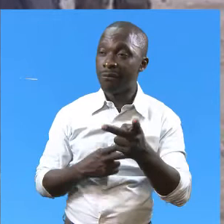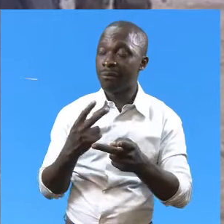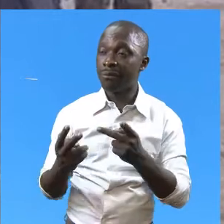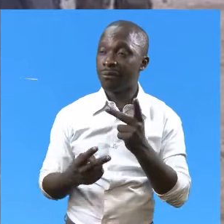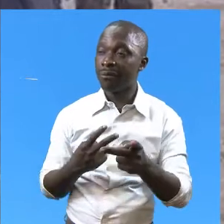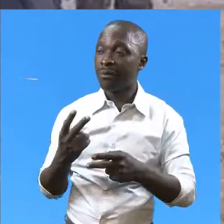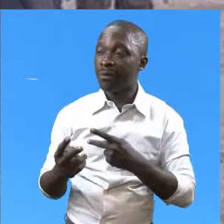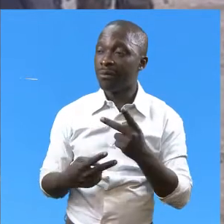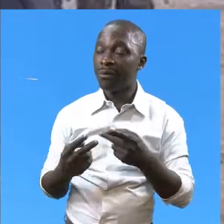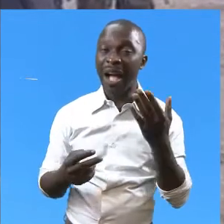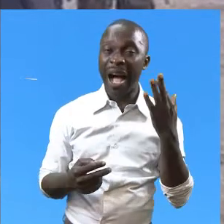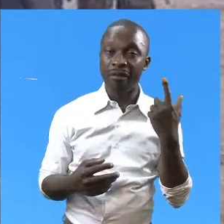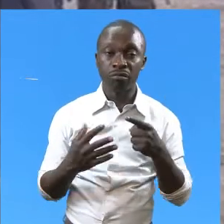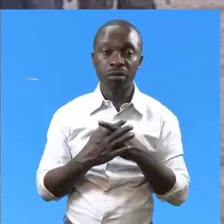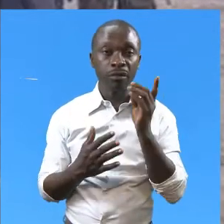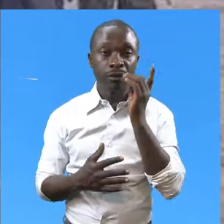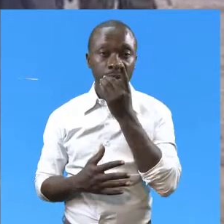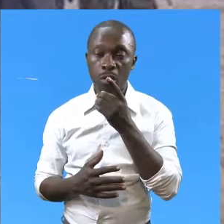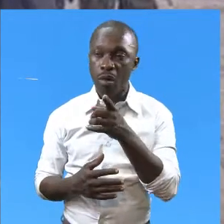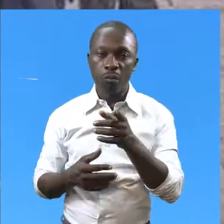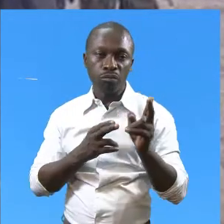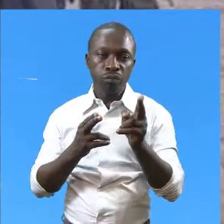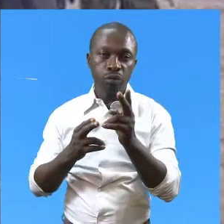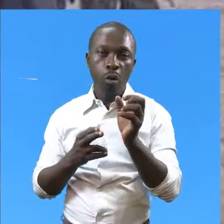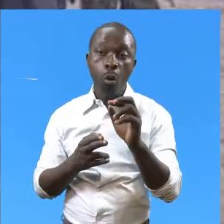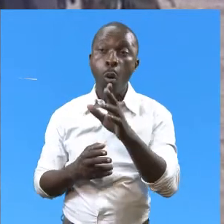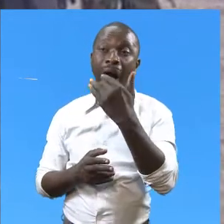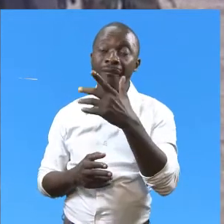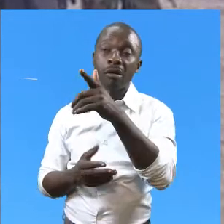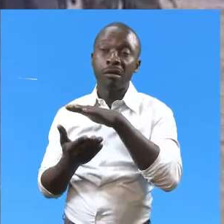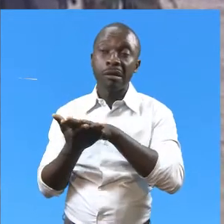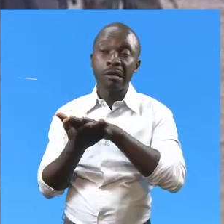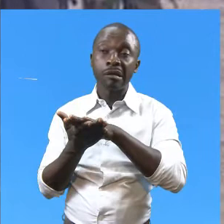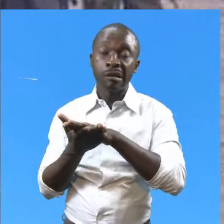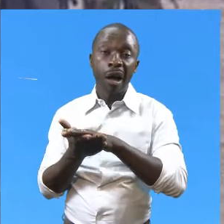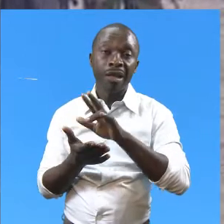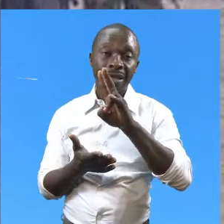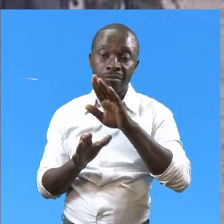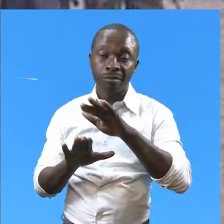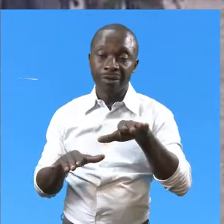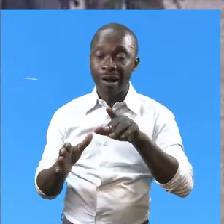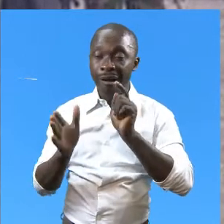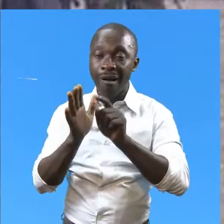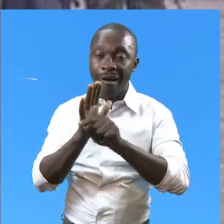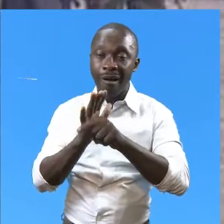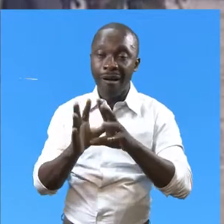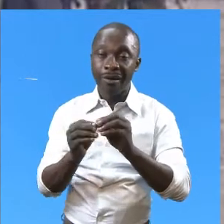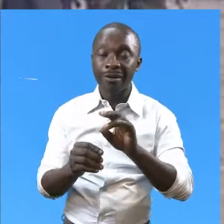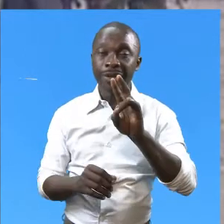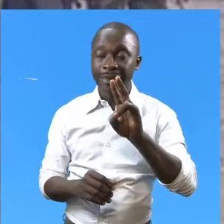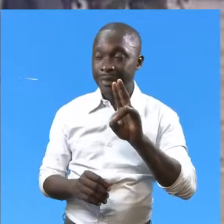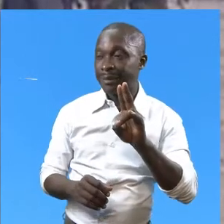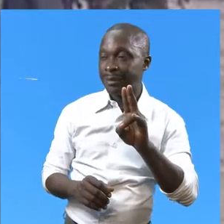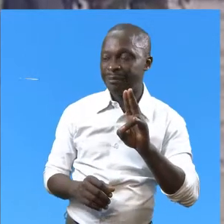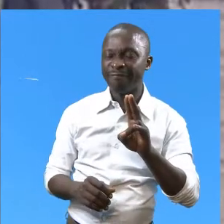de leurs enquêtes sur la fusillade dans cette école le 24 octobre dernier et qui a fait 7 morts parmi les élèves. En